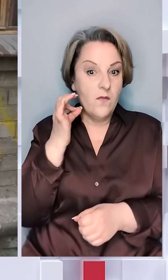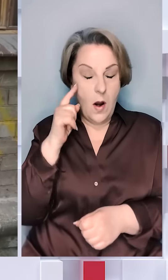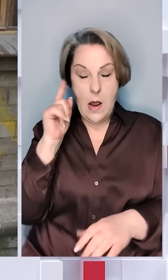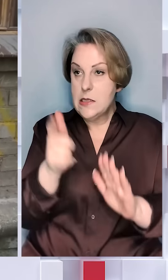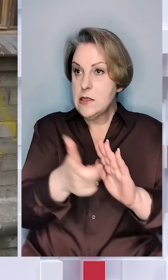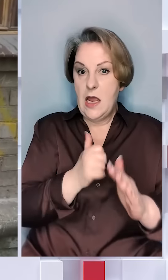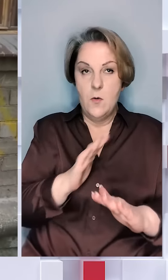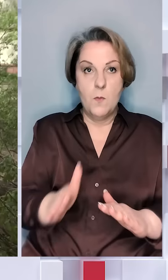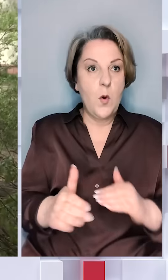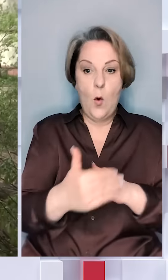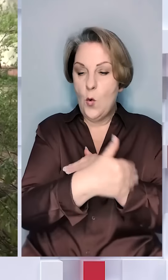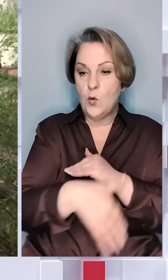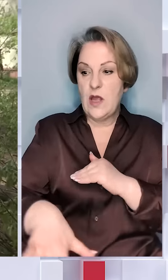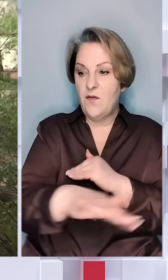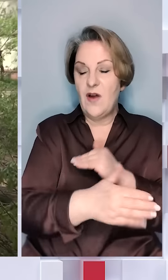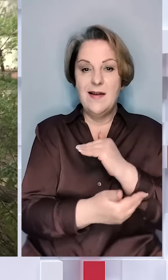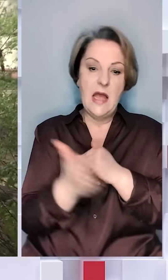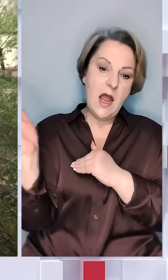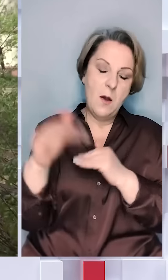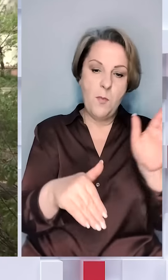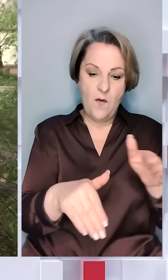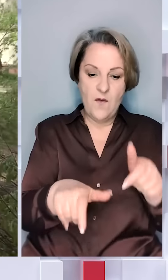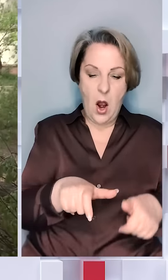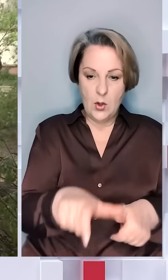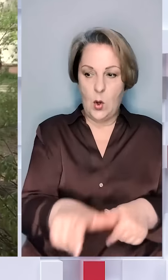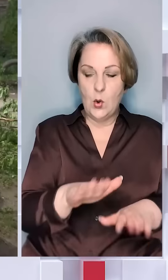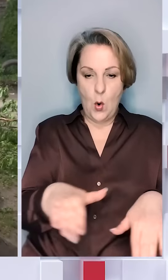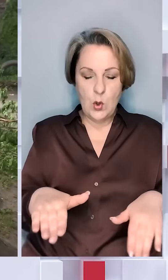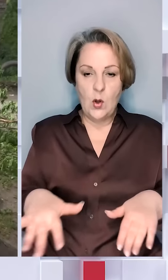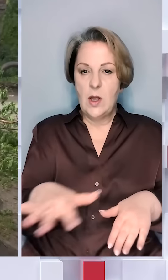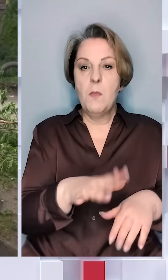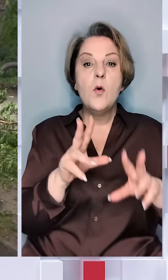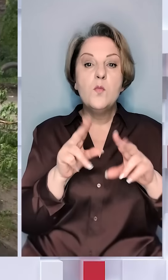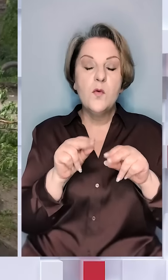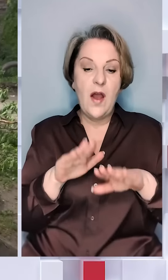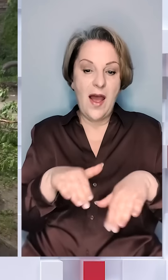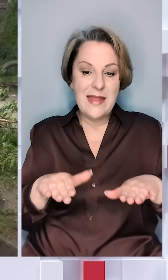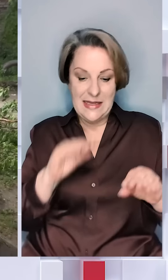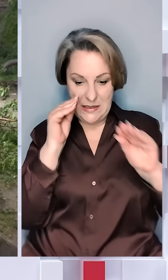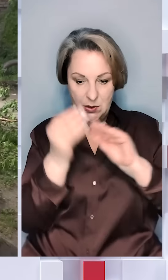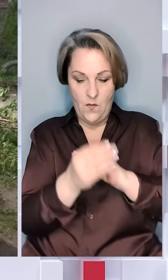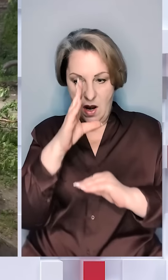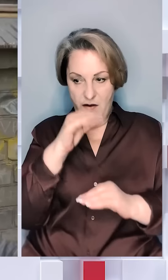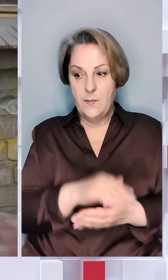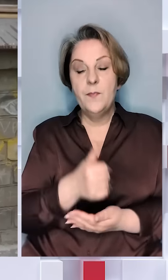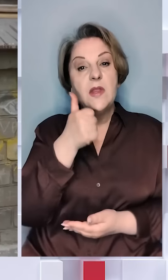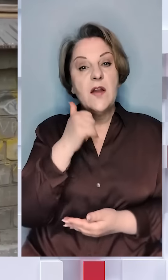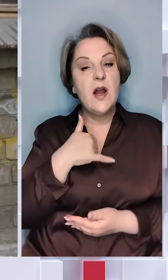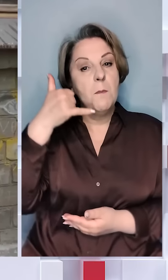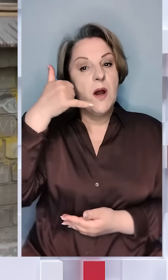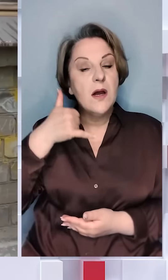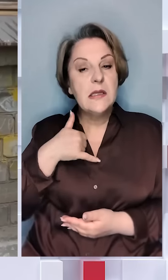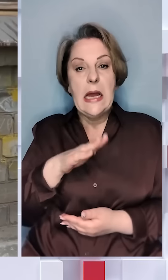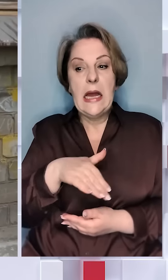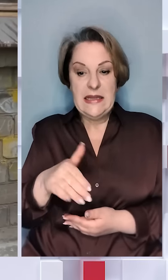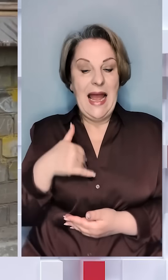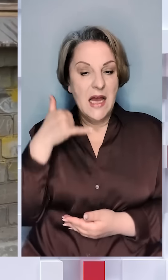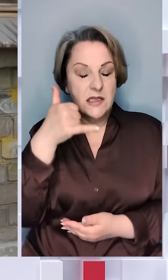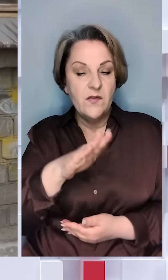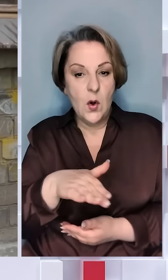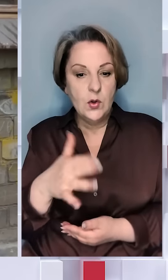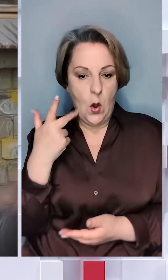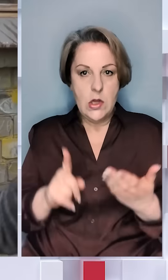не впізнала свій двір. Дерева впали на дорогу та дитячий майданчик. Пощастило, що діти встигли сховатися. Вчора мені дзвонять діти, та ще